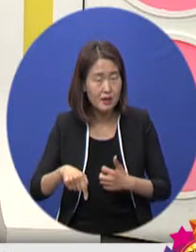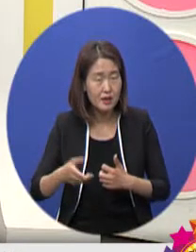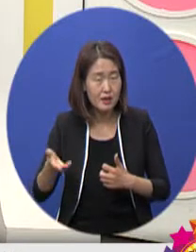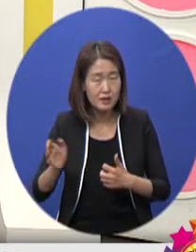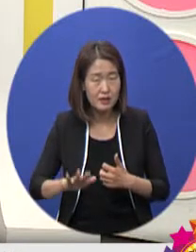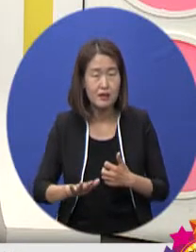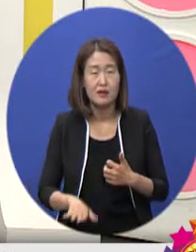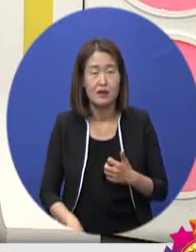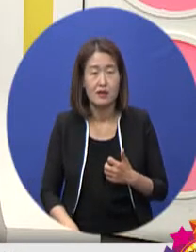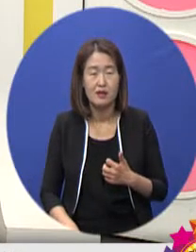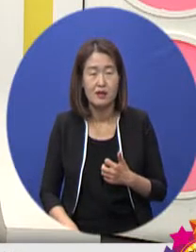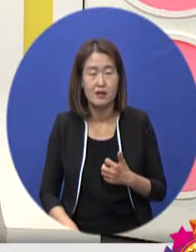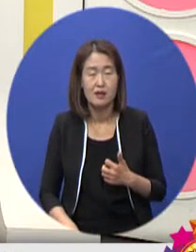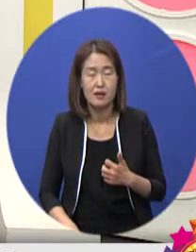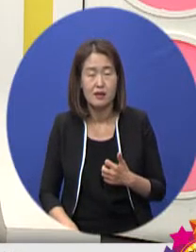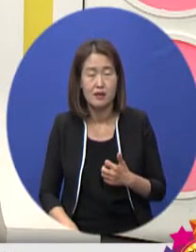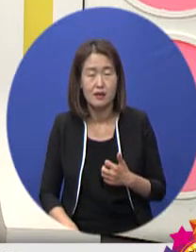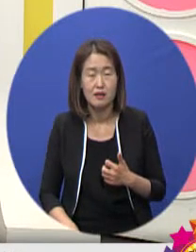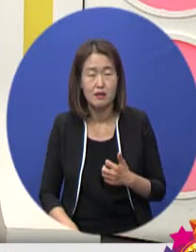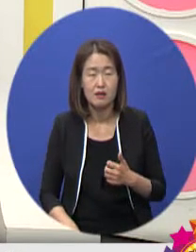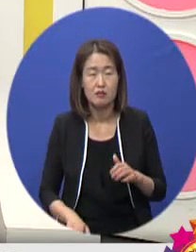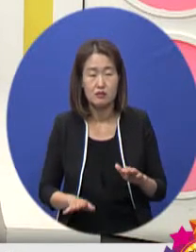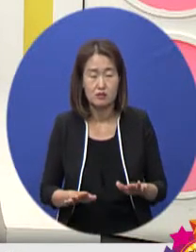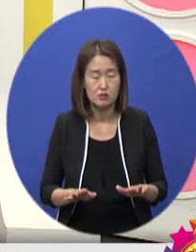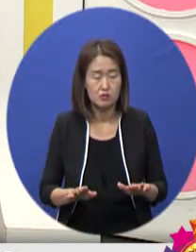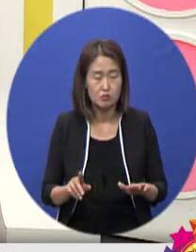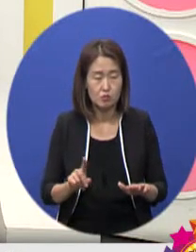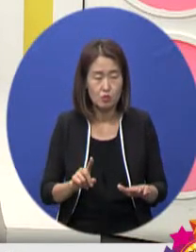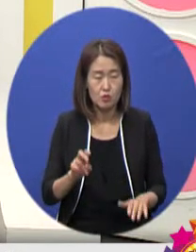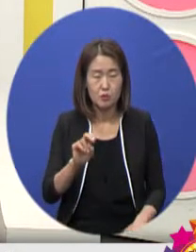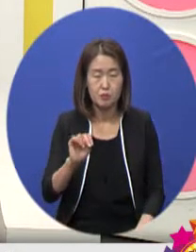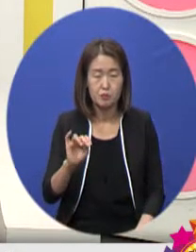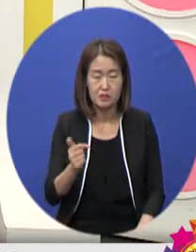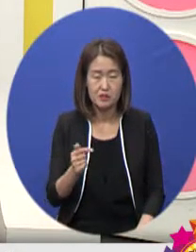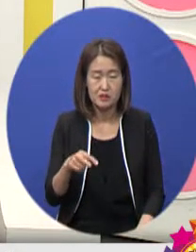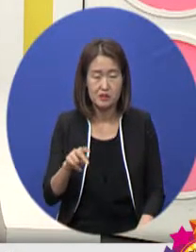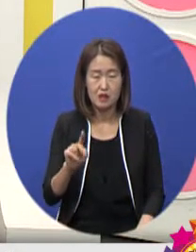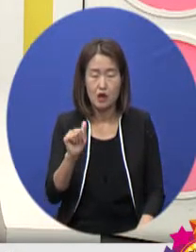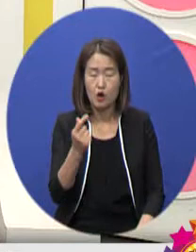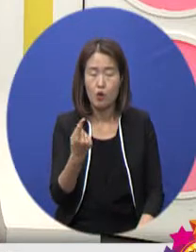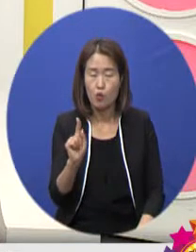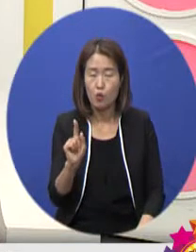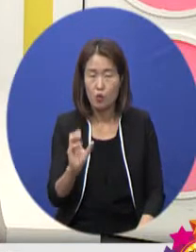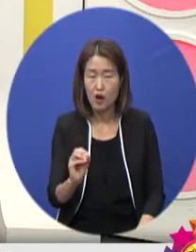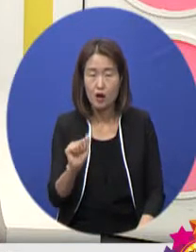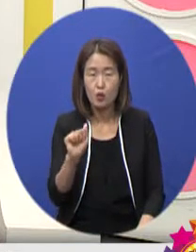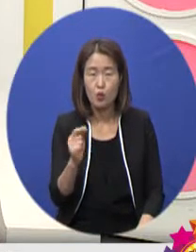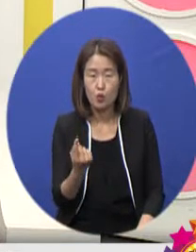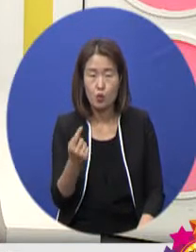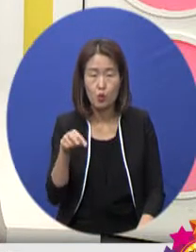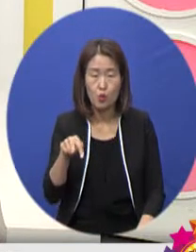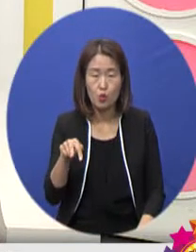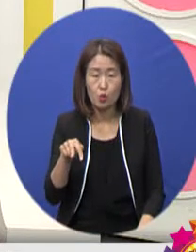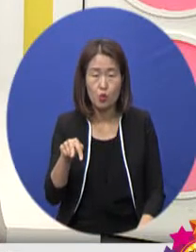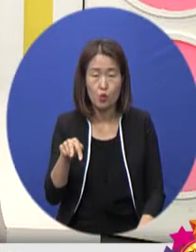그 이대대 본부장대 민사병에서요. 황호석이라고.